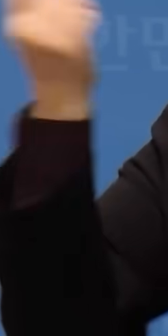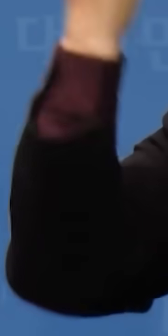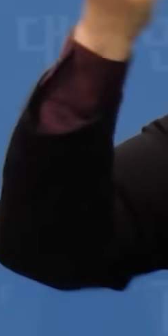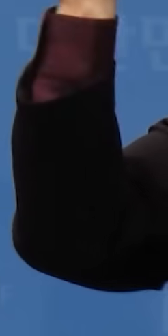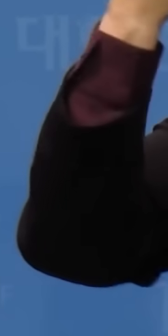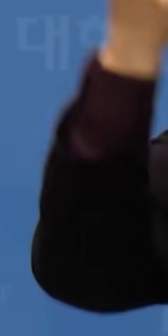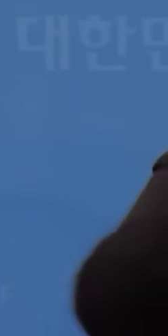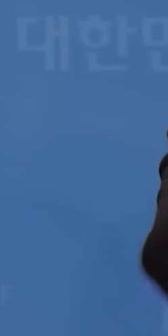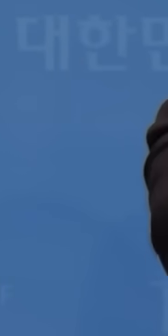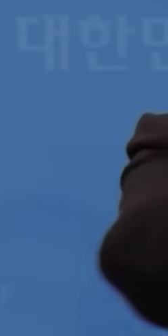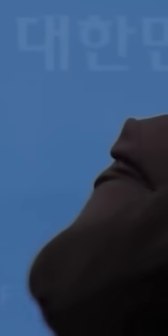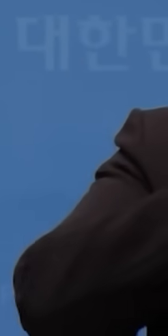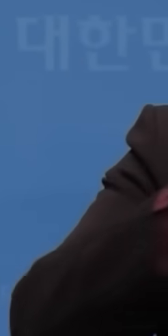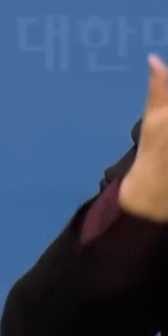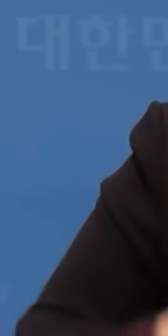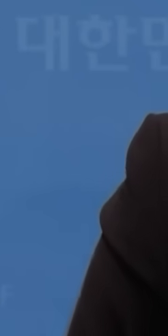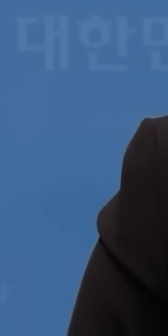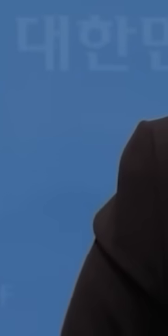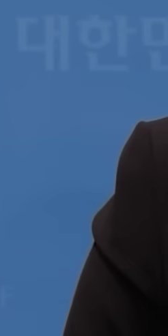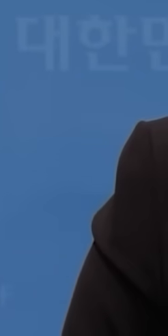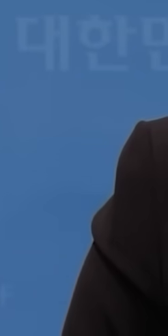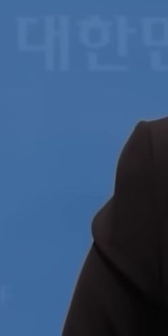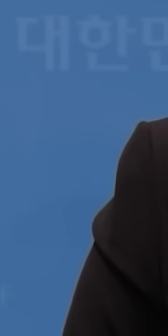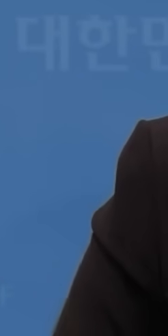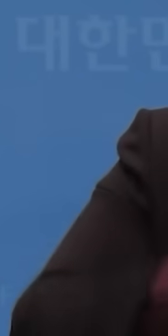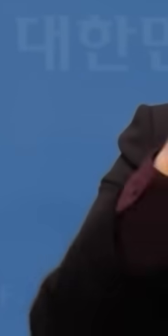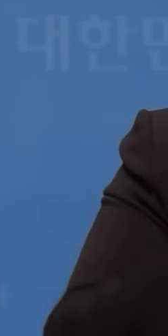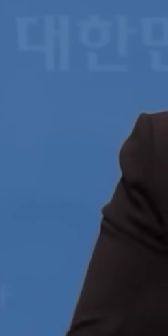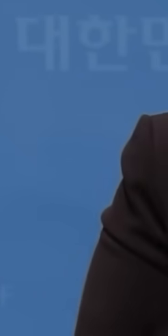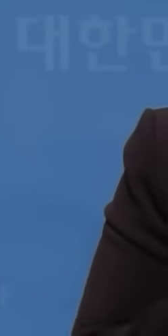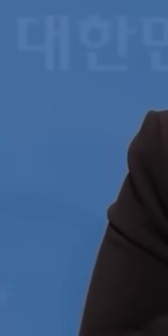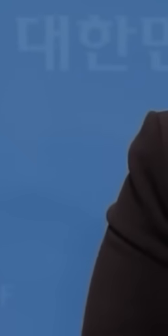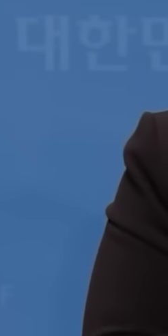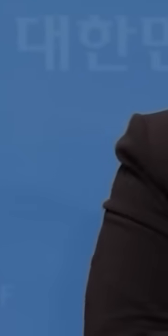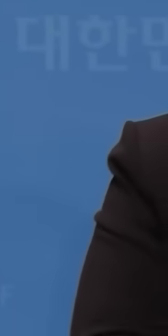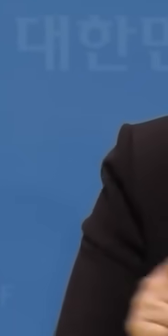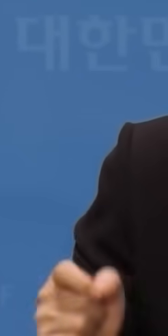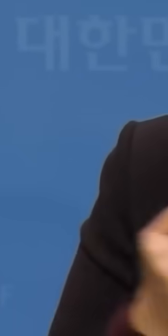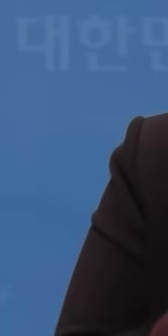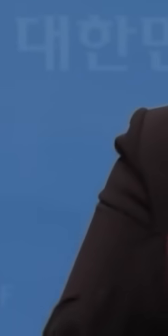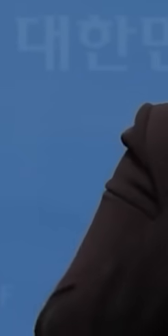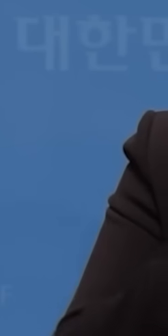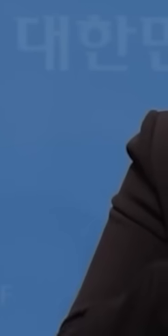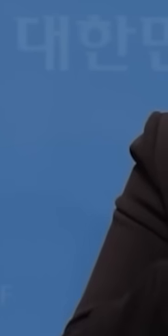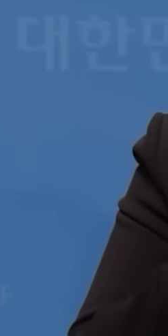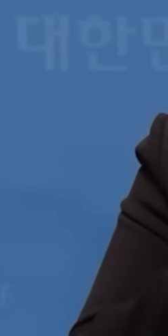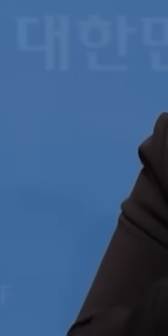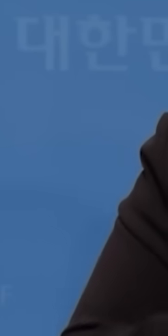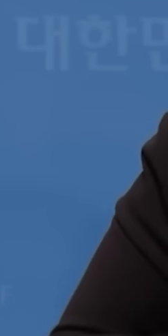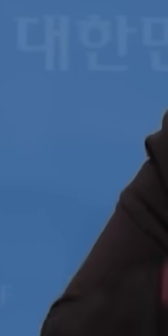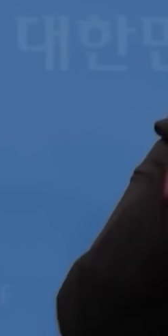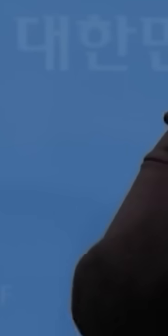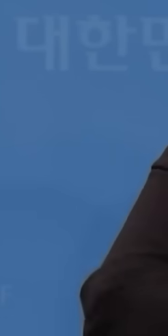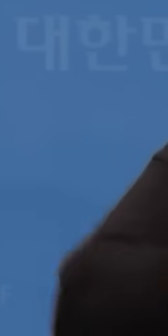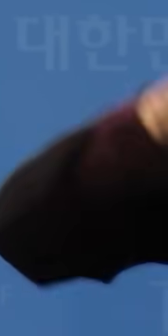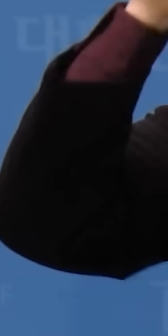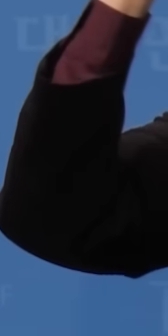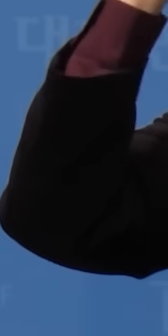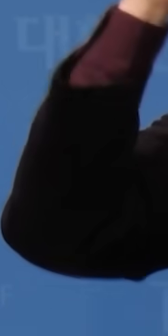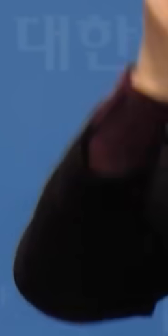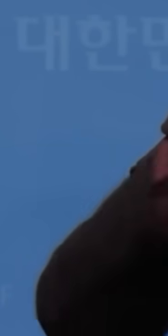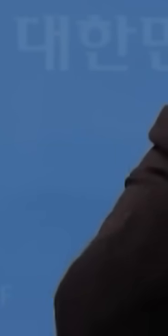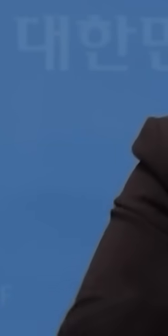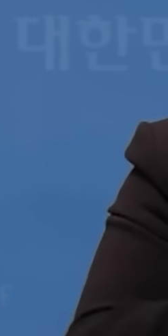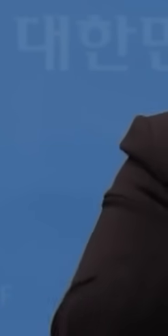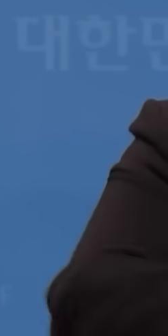탑니다. 국회의원은 재판 연기도 합니다. 할 말을 자유롭게 할 수 있는